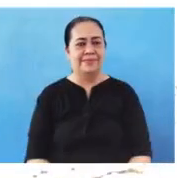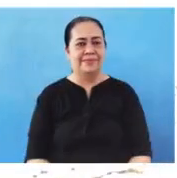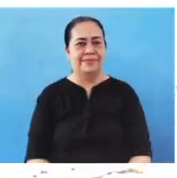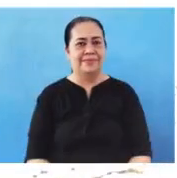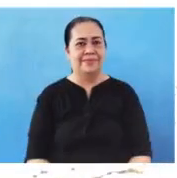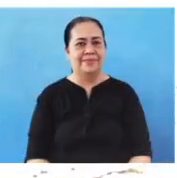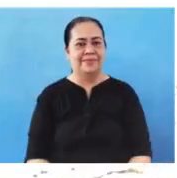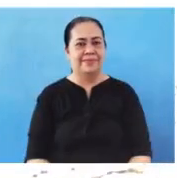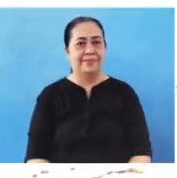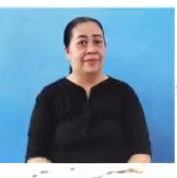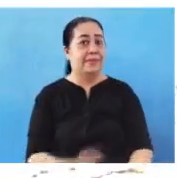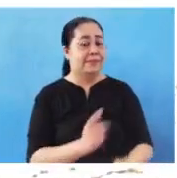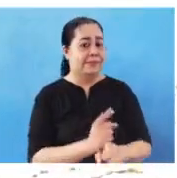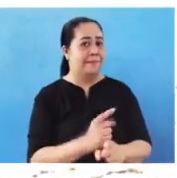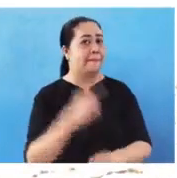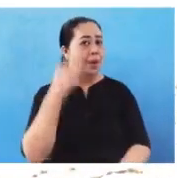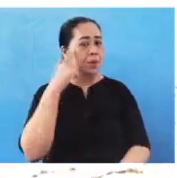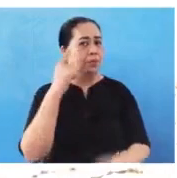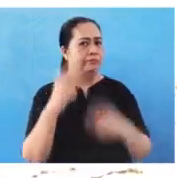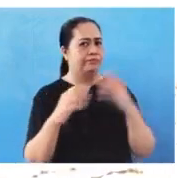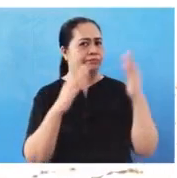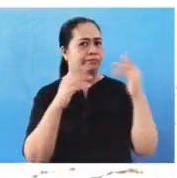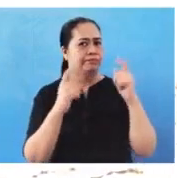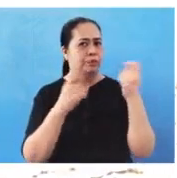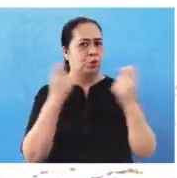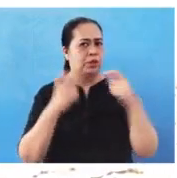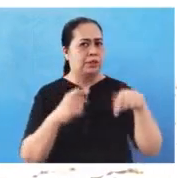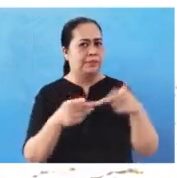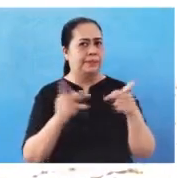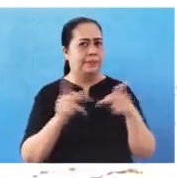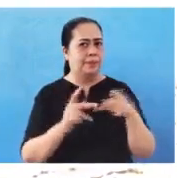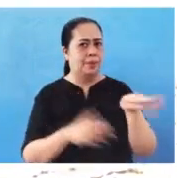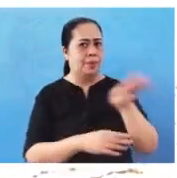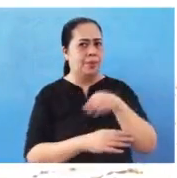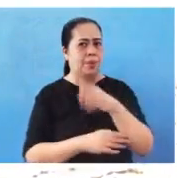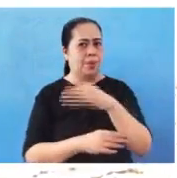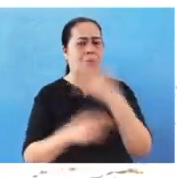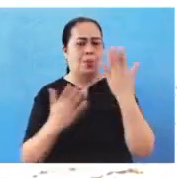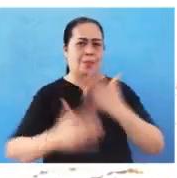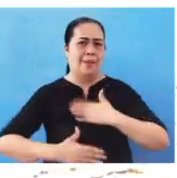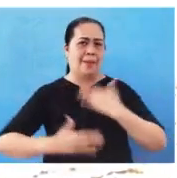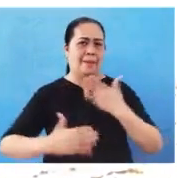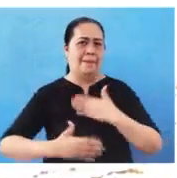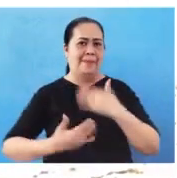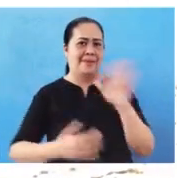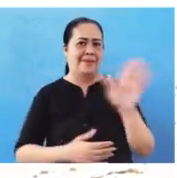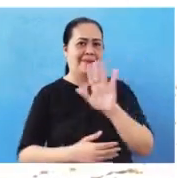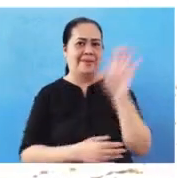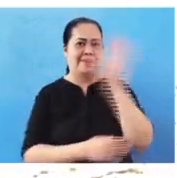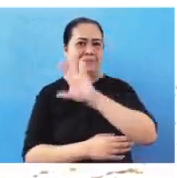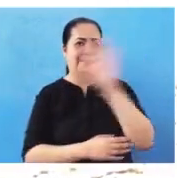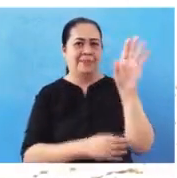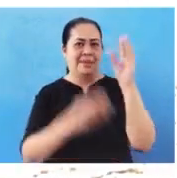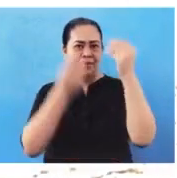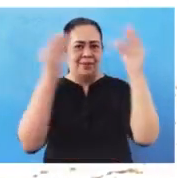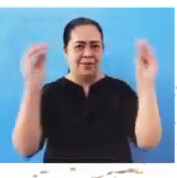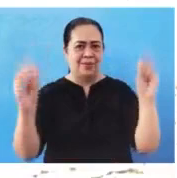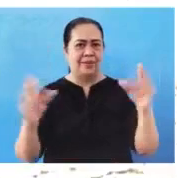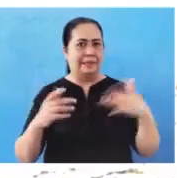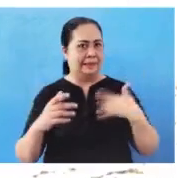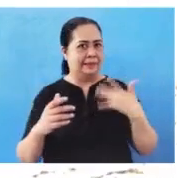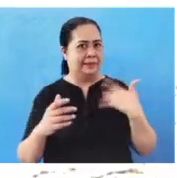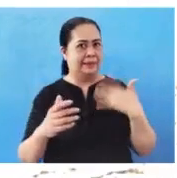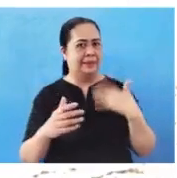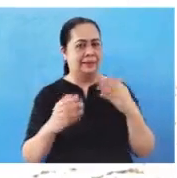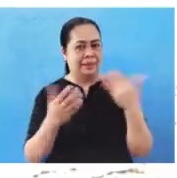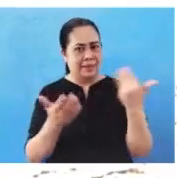Carlo, umaasa ang tourism sector dito sa Bohol na magiging merry ang kanilang Pasko. Unti-unti na kasing nararamdaman ang huling pagsigla ng